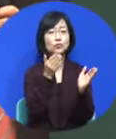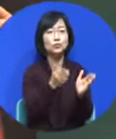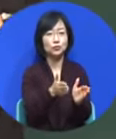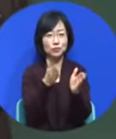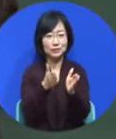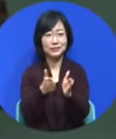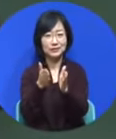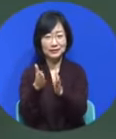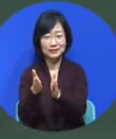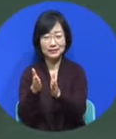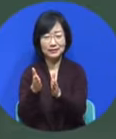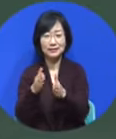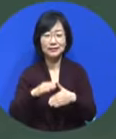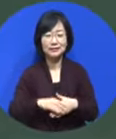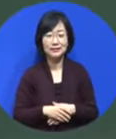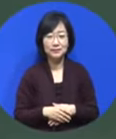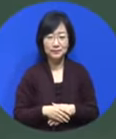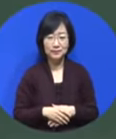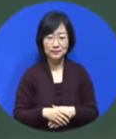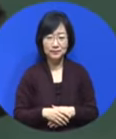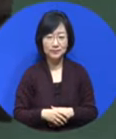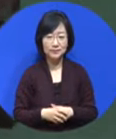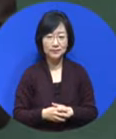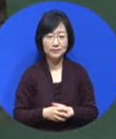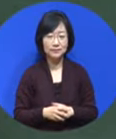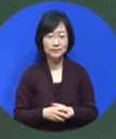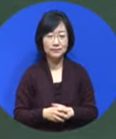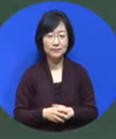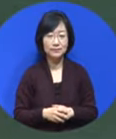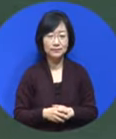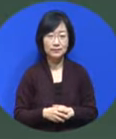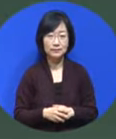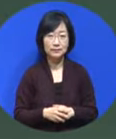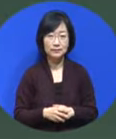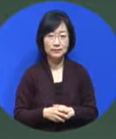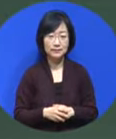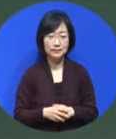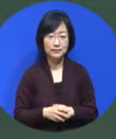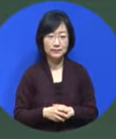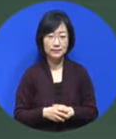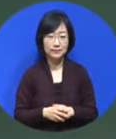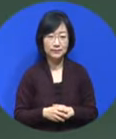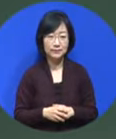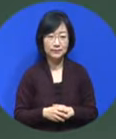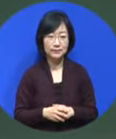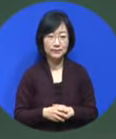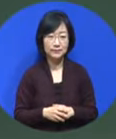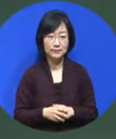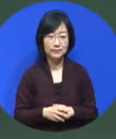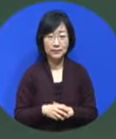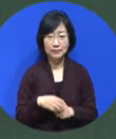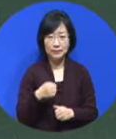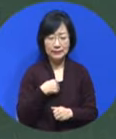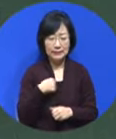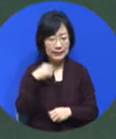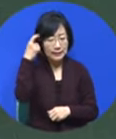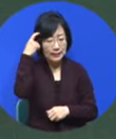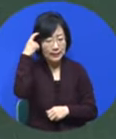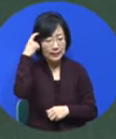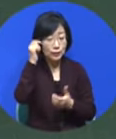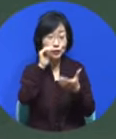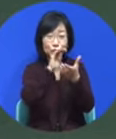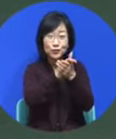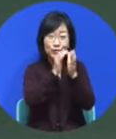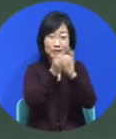잖아요 저는 그 아이들을 이거 아기나 맡기 된다고